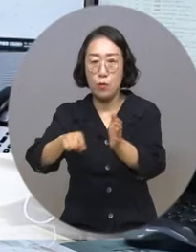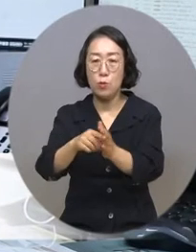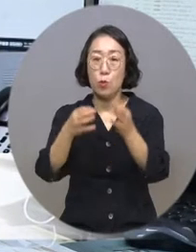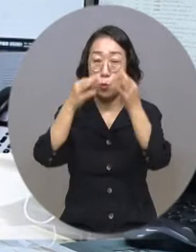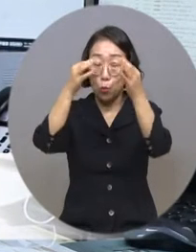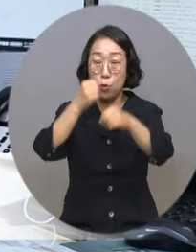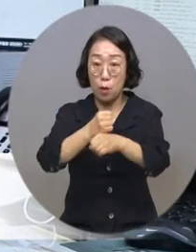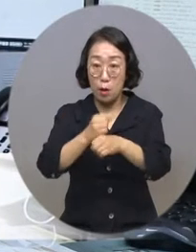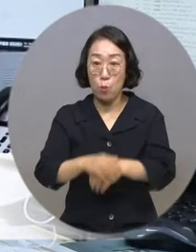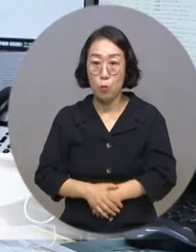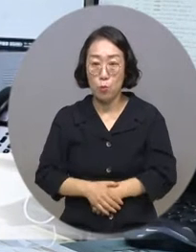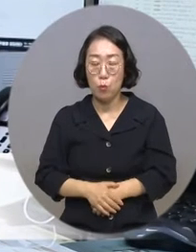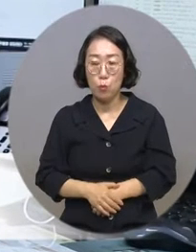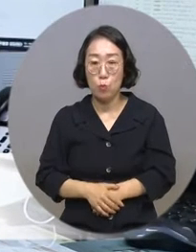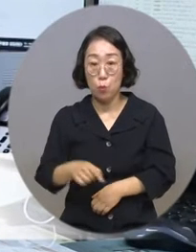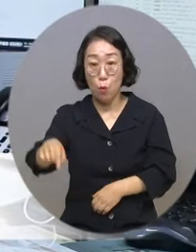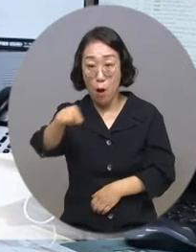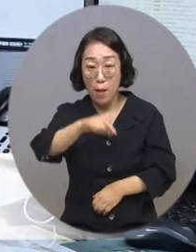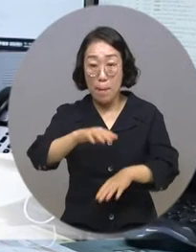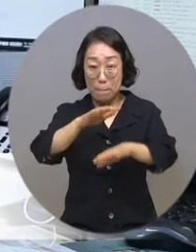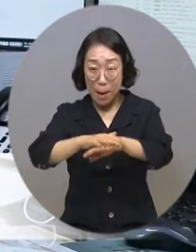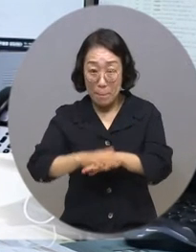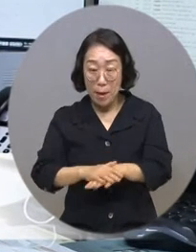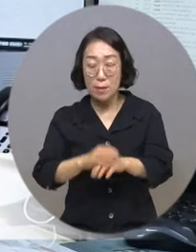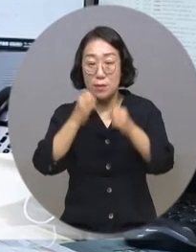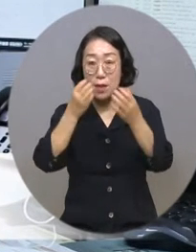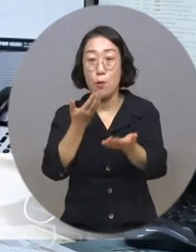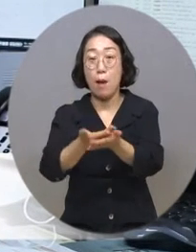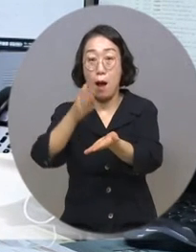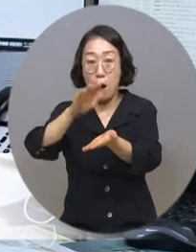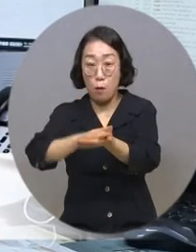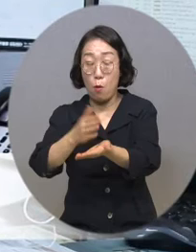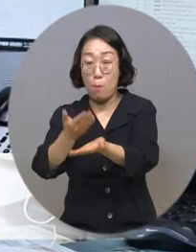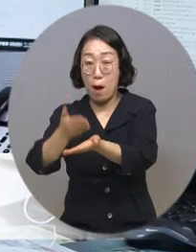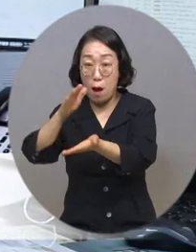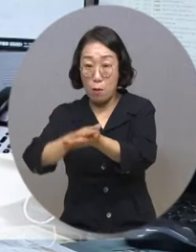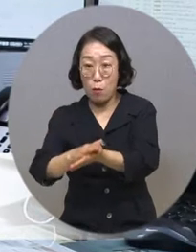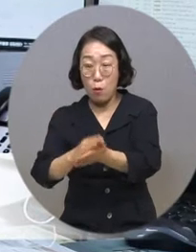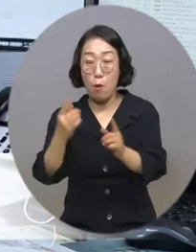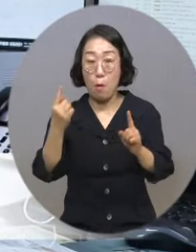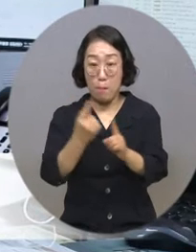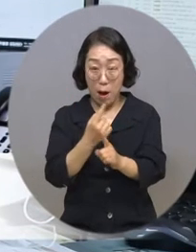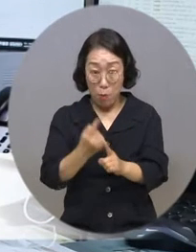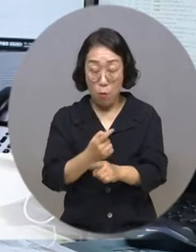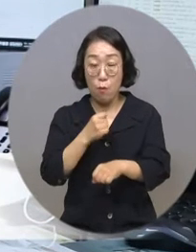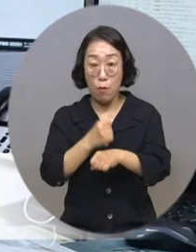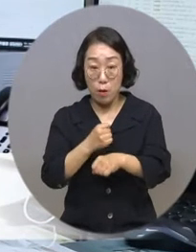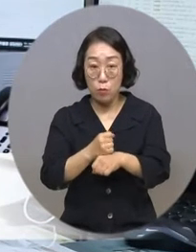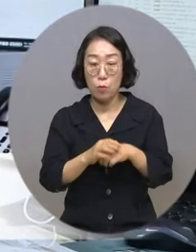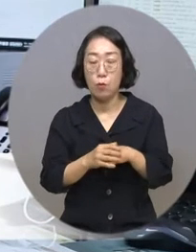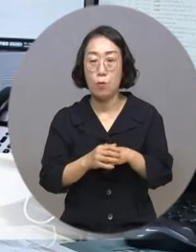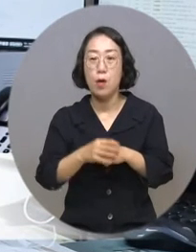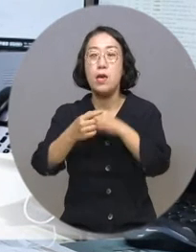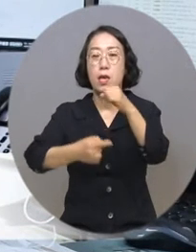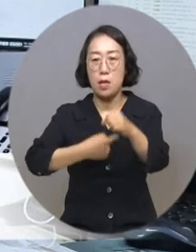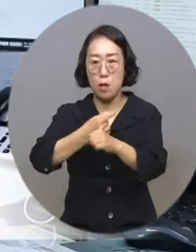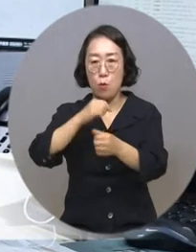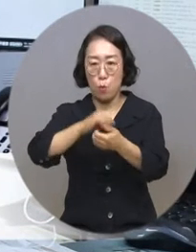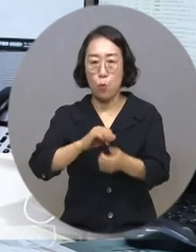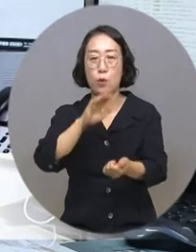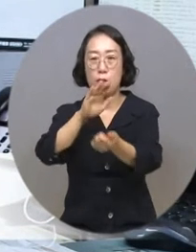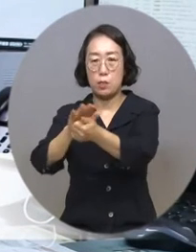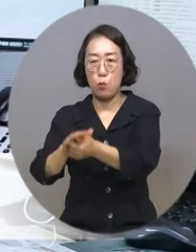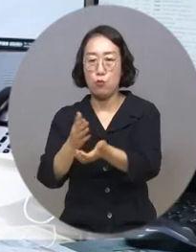및 과소시설 현대화 사업으로 복숭아 봉지, 품 경쟁심, 복숭아 기자재를 매년 지원하고